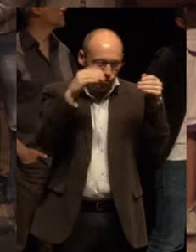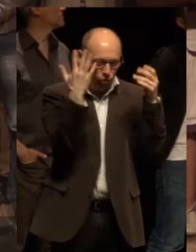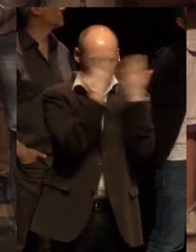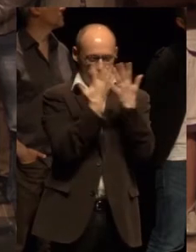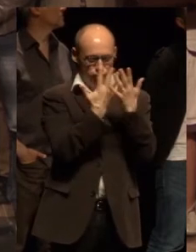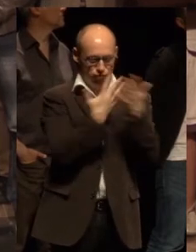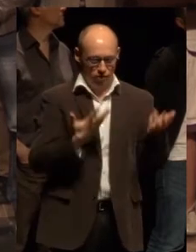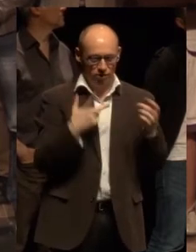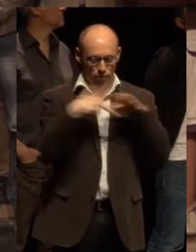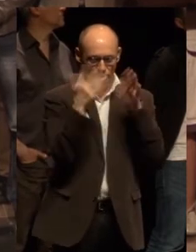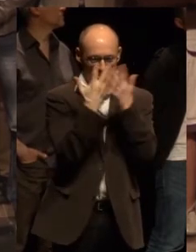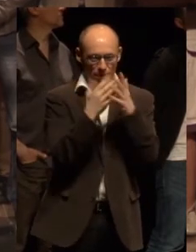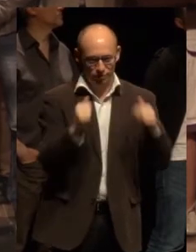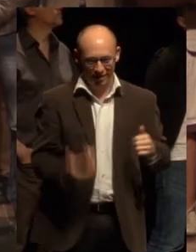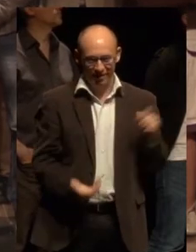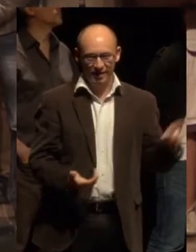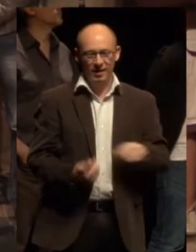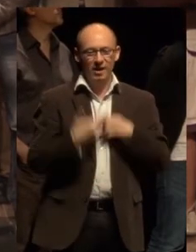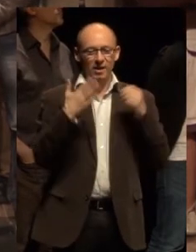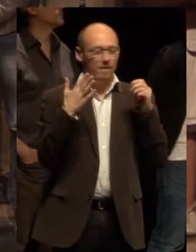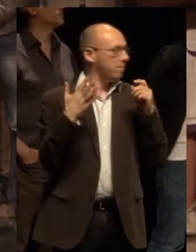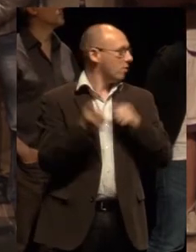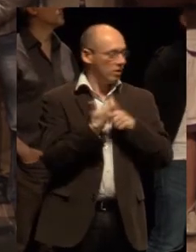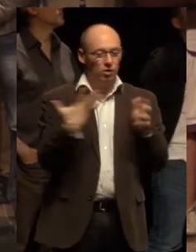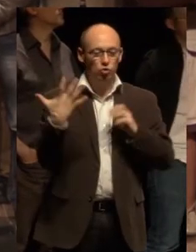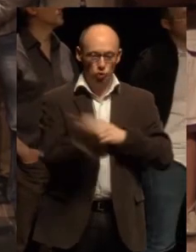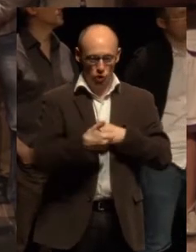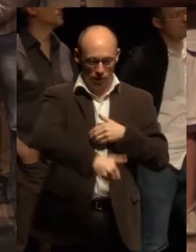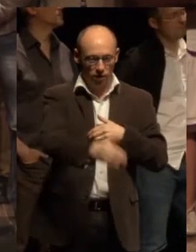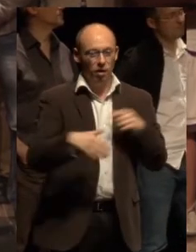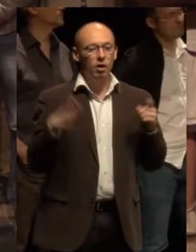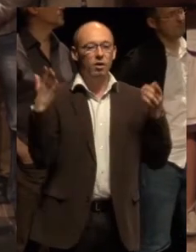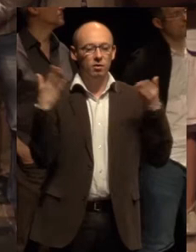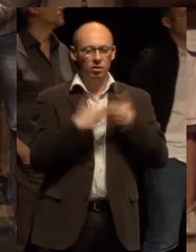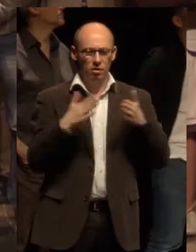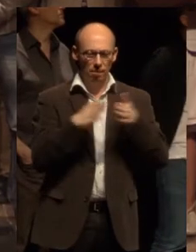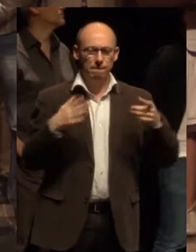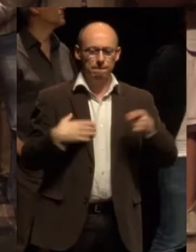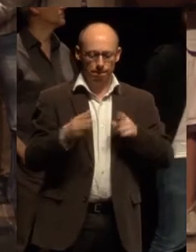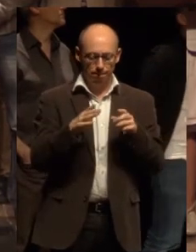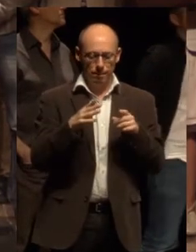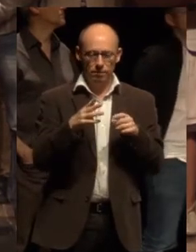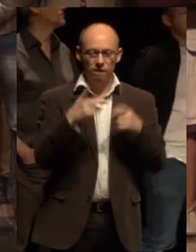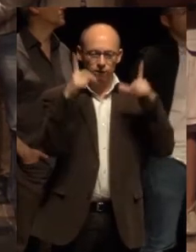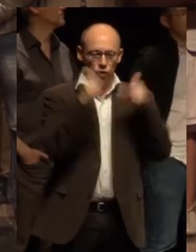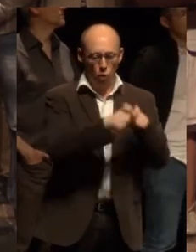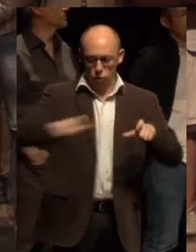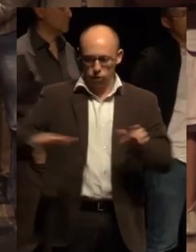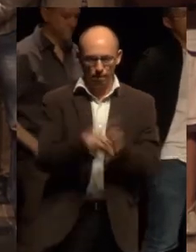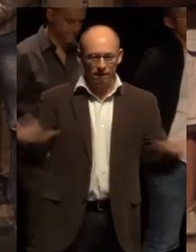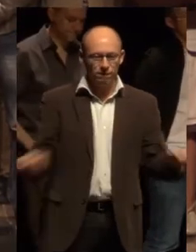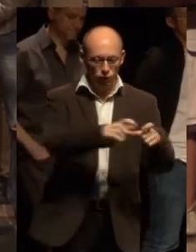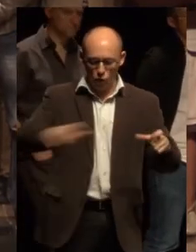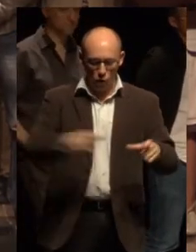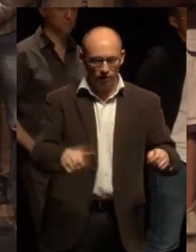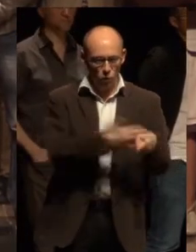structurées. Et d'ailleurs on en a demandé, ce qui va être fait dans les jours prochains, des trombinoscopes, pour nous aider dans cette tâche.